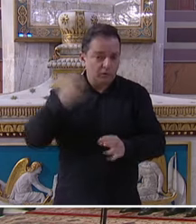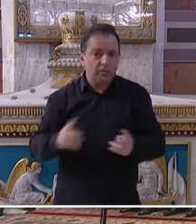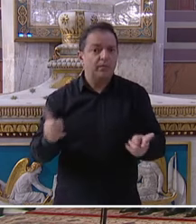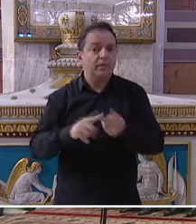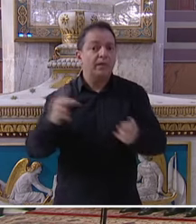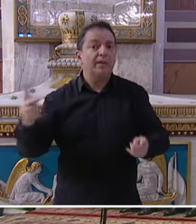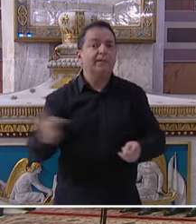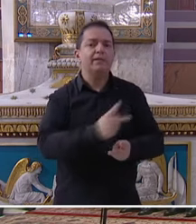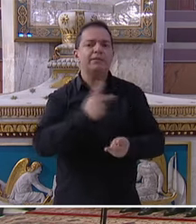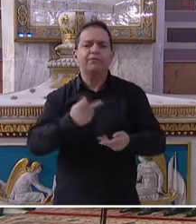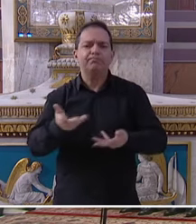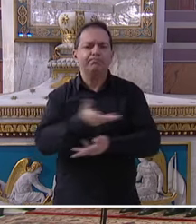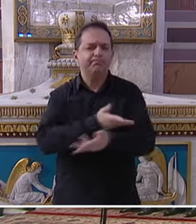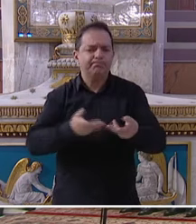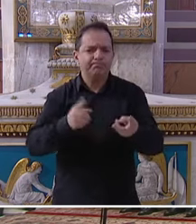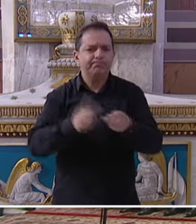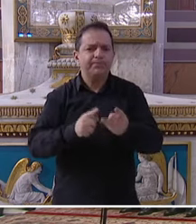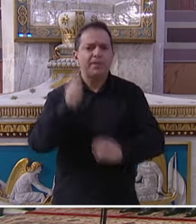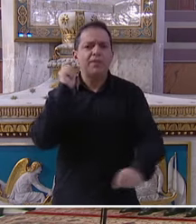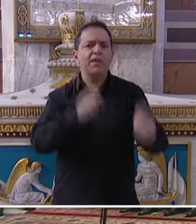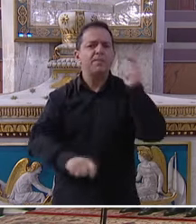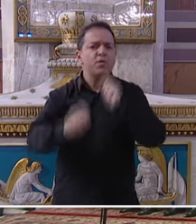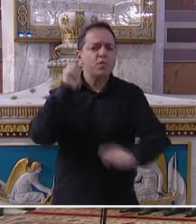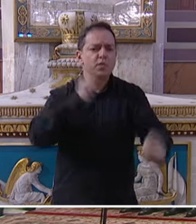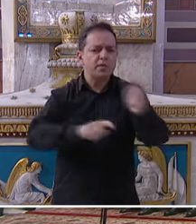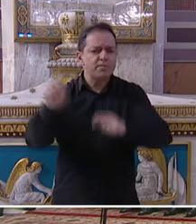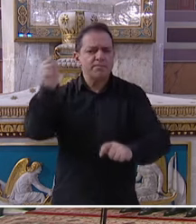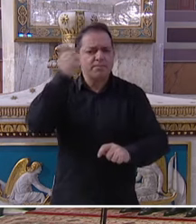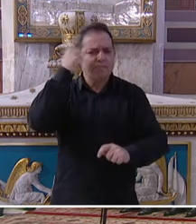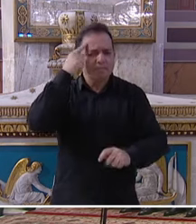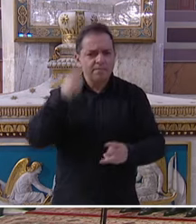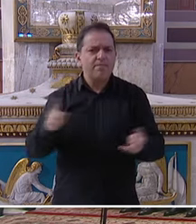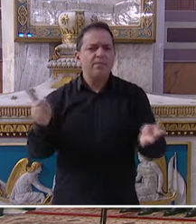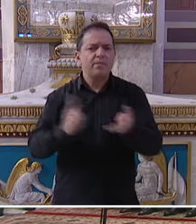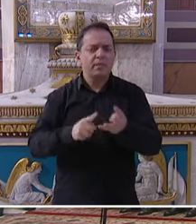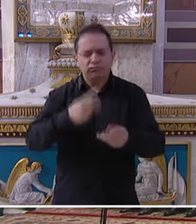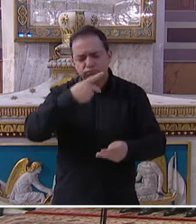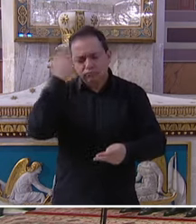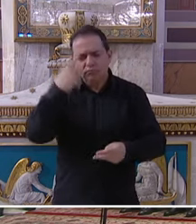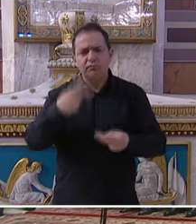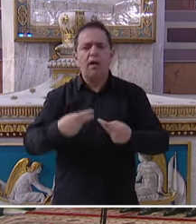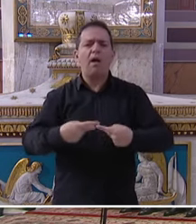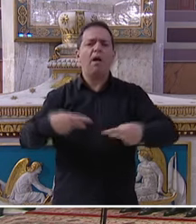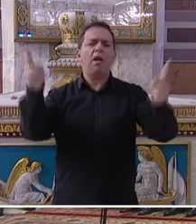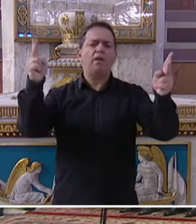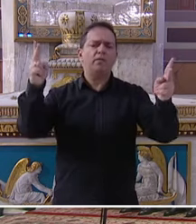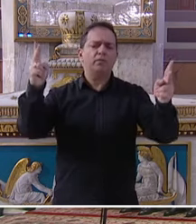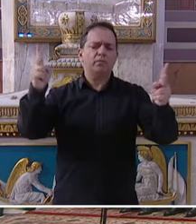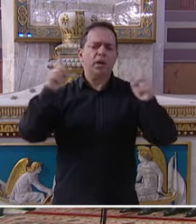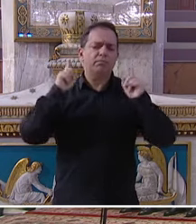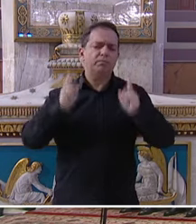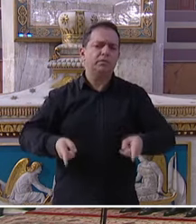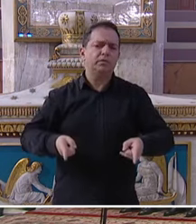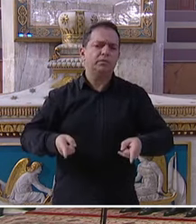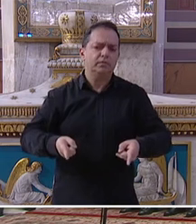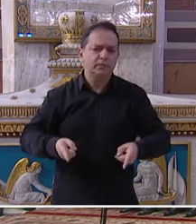κοινωνικό, το δημιουργικό, το αυτεξούσιο, δηλαδή την